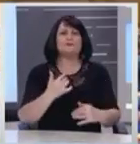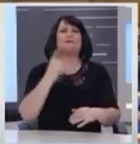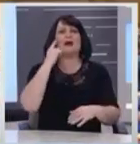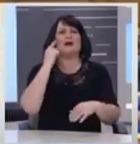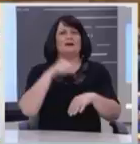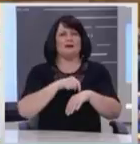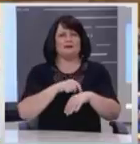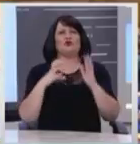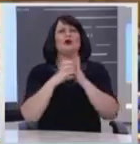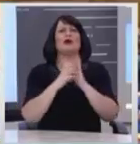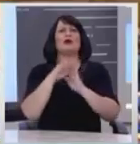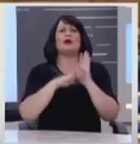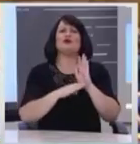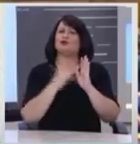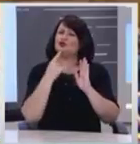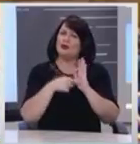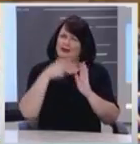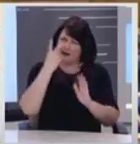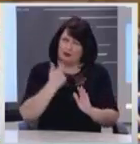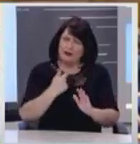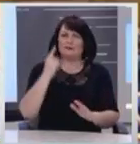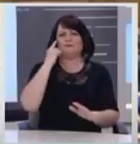αξιοποιώντας σχετικό άρθρο του κανονισμού,